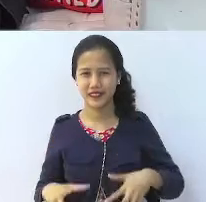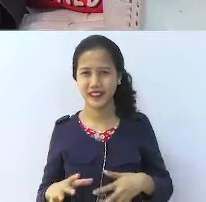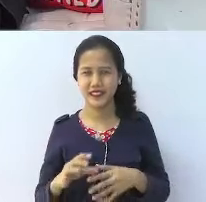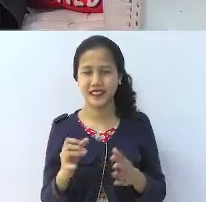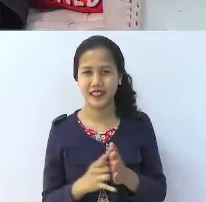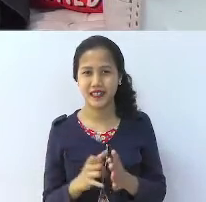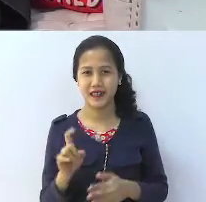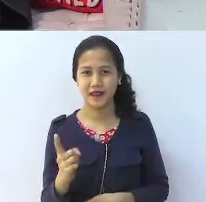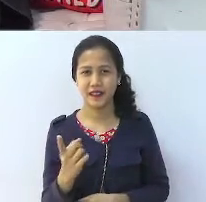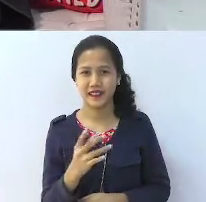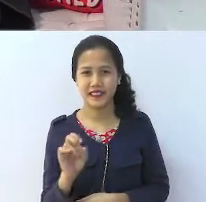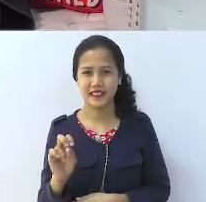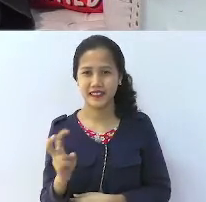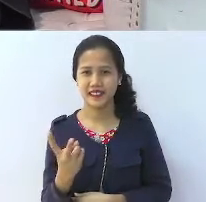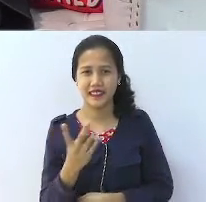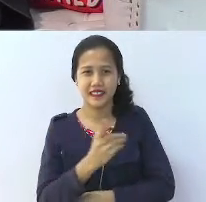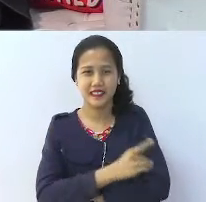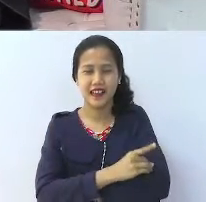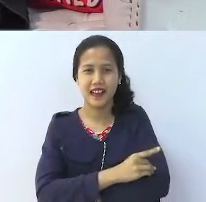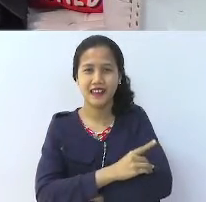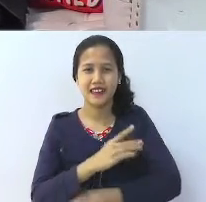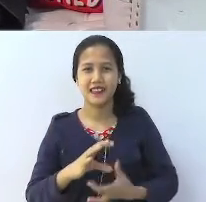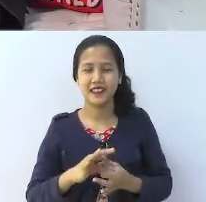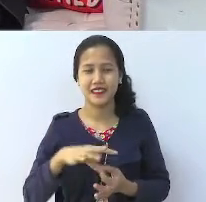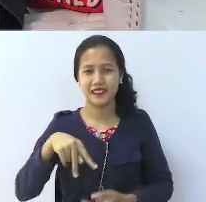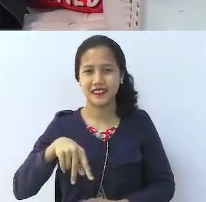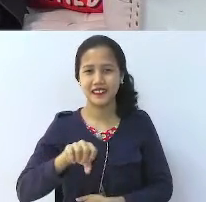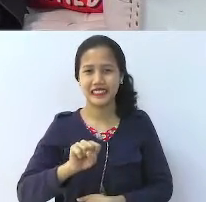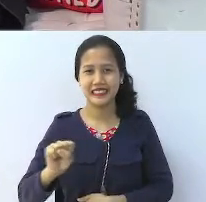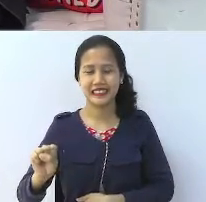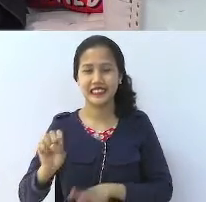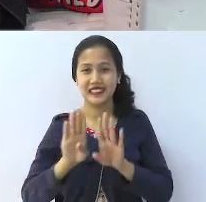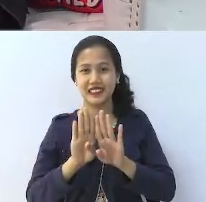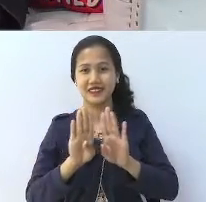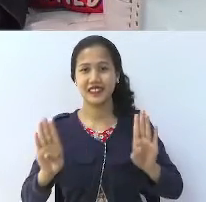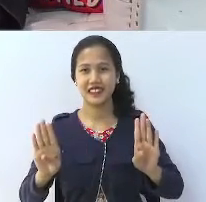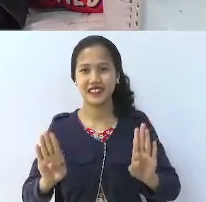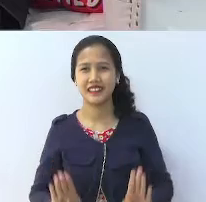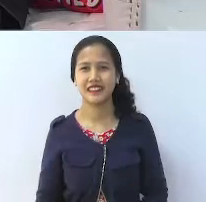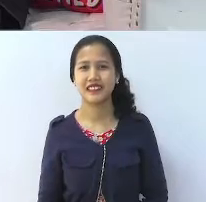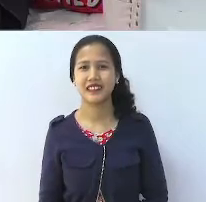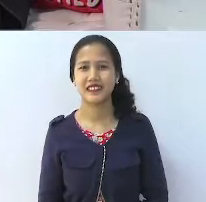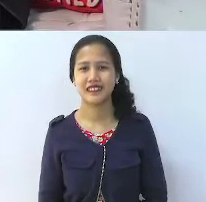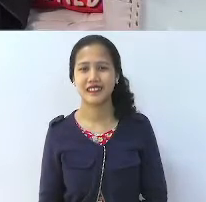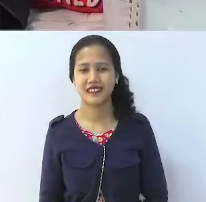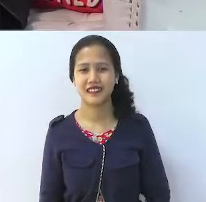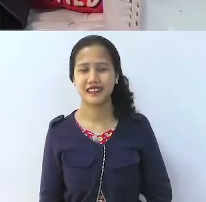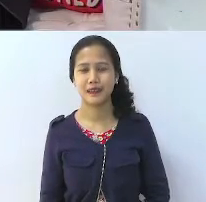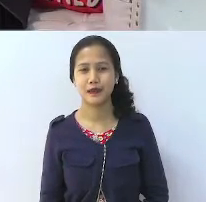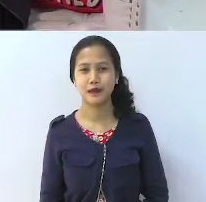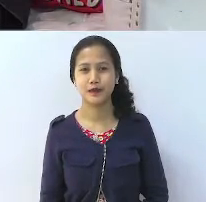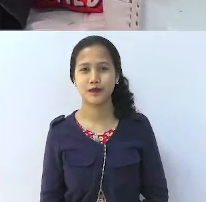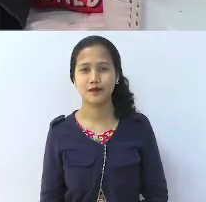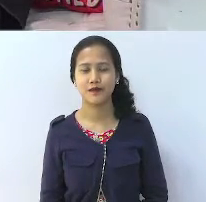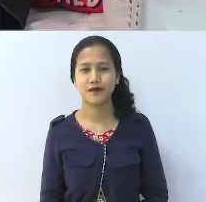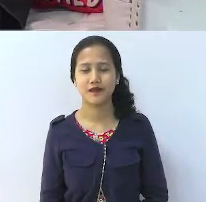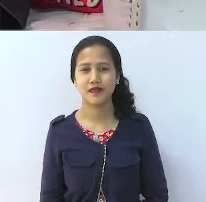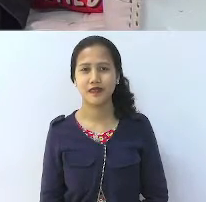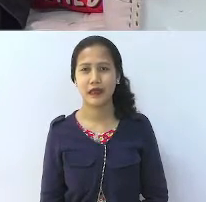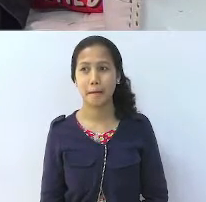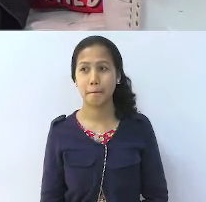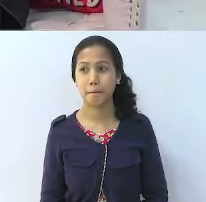sa inyo. At nakalagpas na kayo ng first 2 days ninyo. Yung iba, medyo talagang... pagod daw eh. Oh, matindi talaga. Pagod